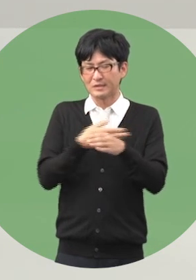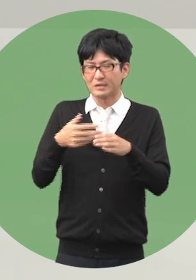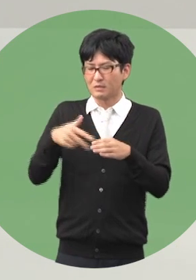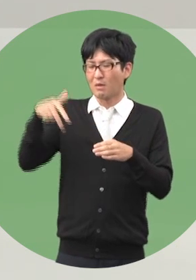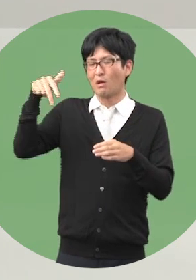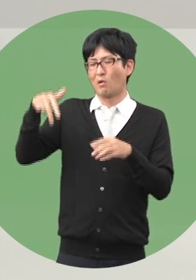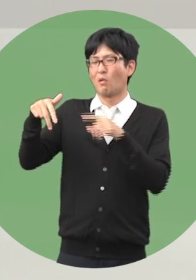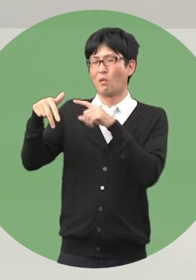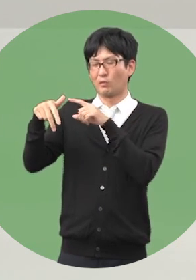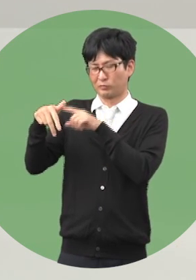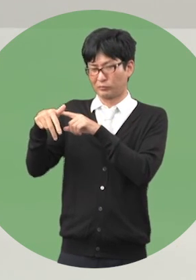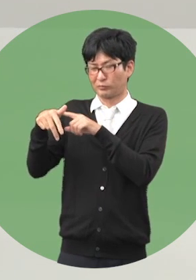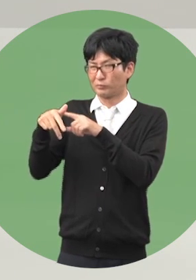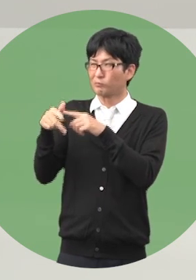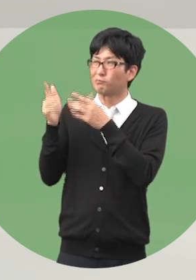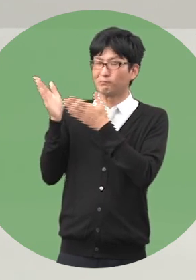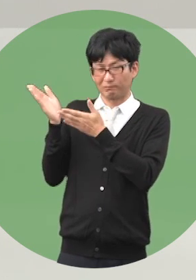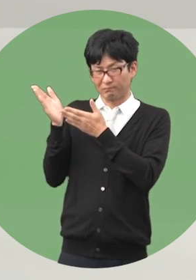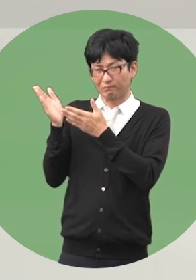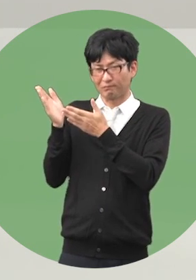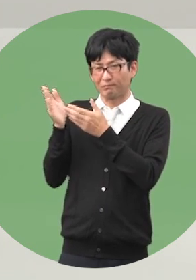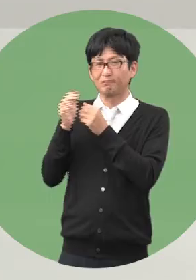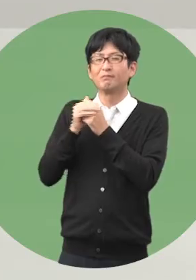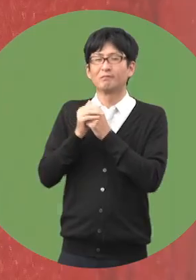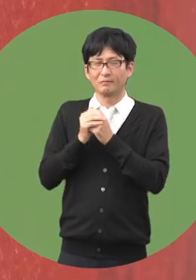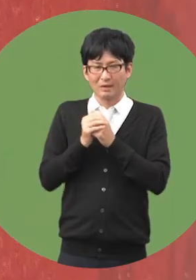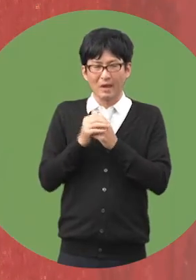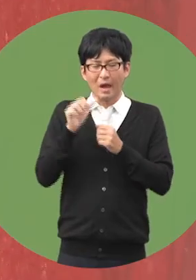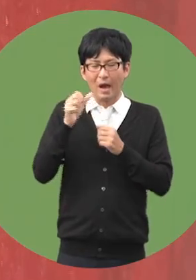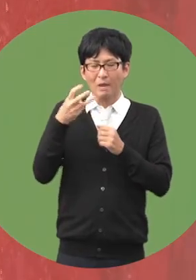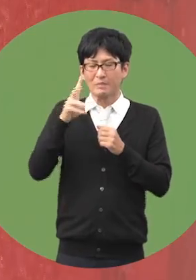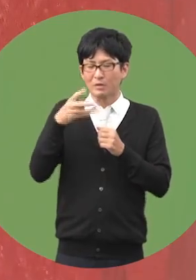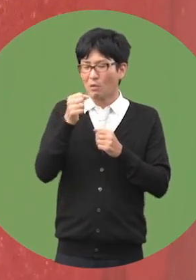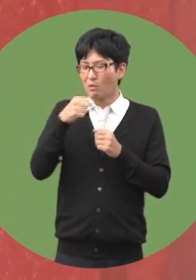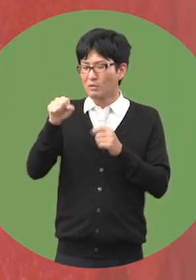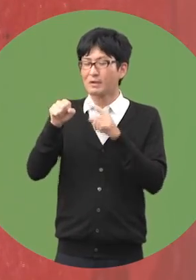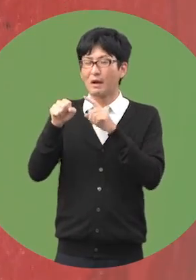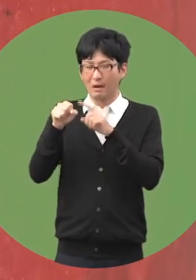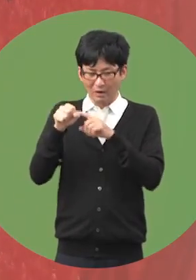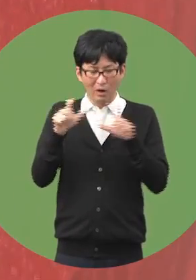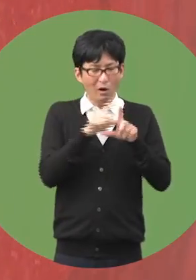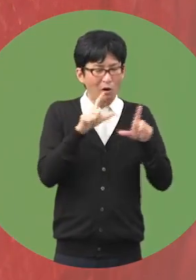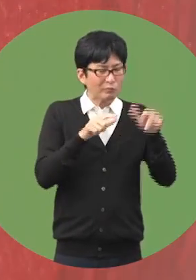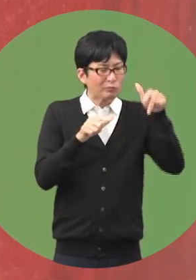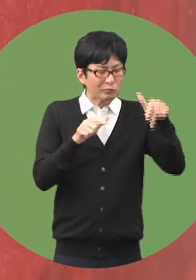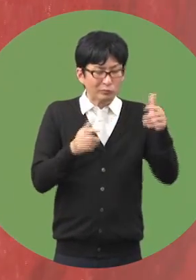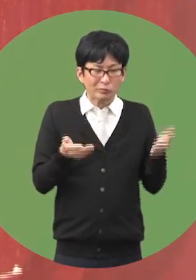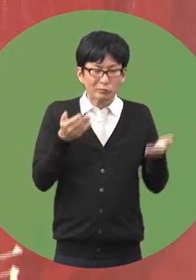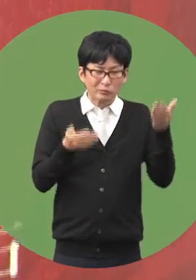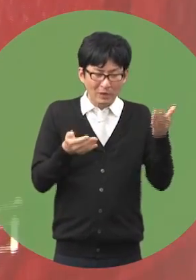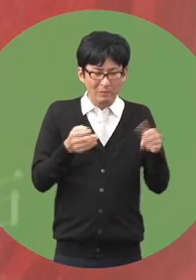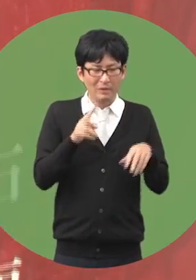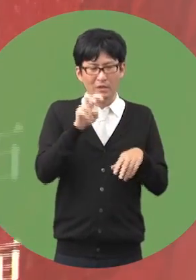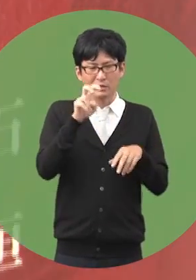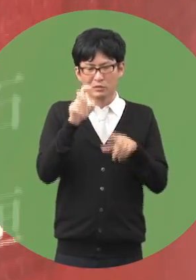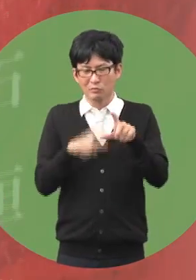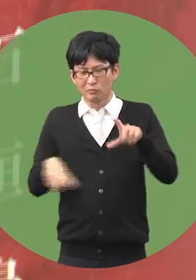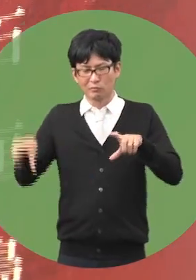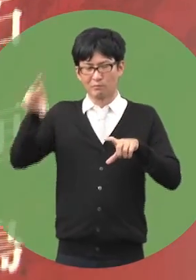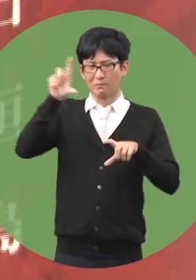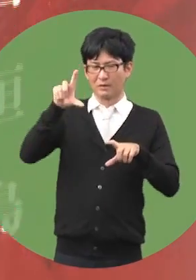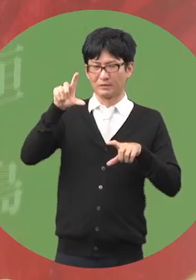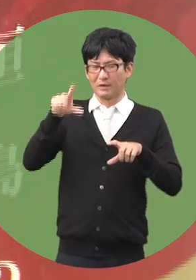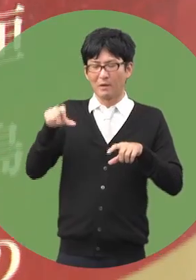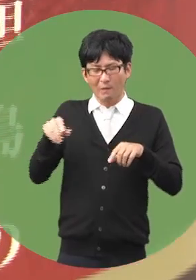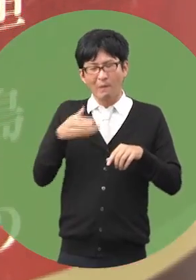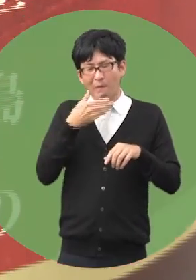酢、黒麹純米酢です。アミノ酸の量が穀物酢の20倍以上もあり、まろやかで刺